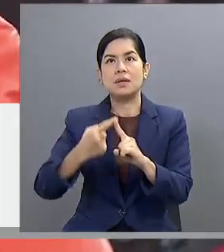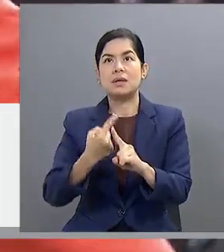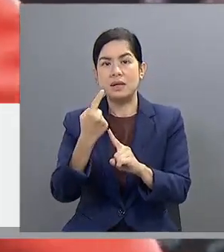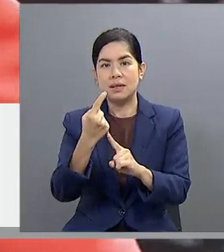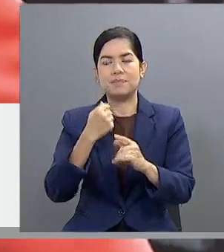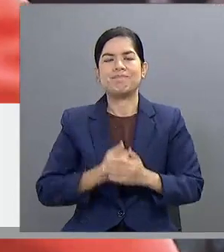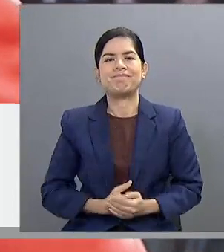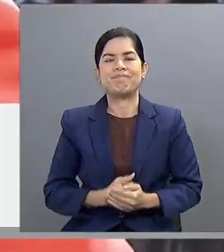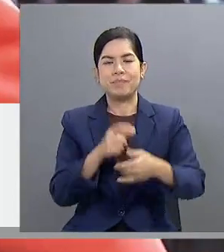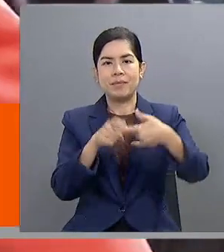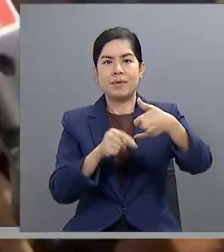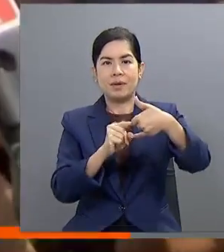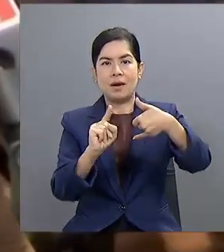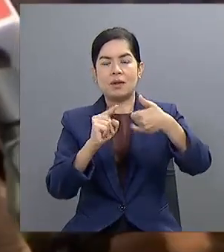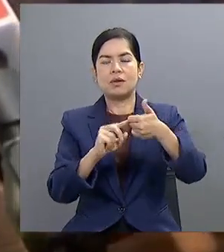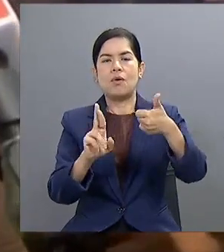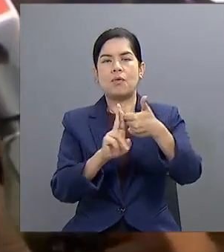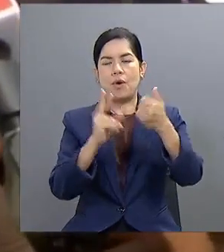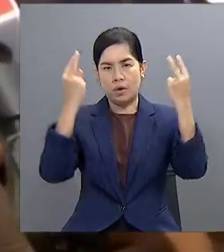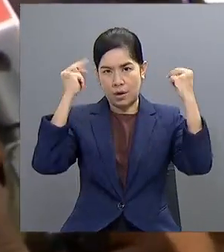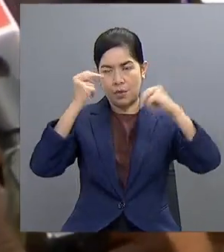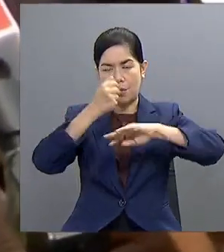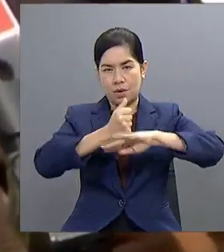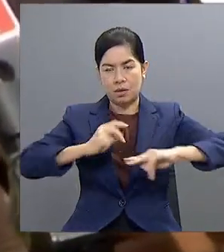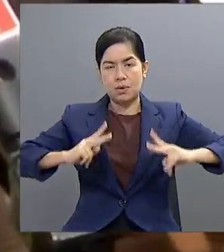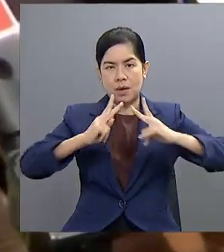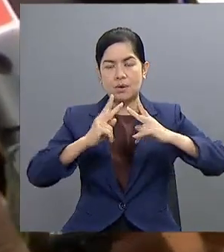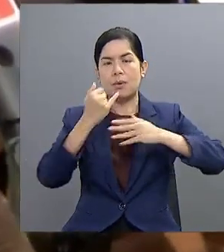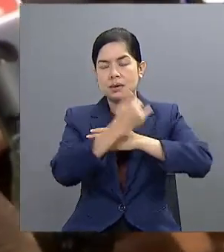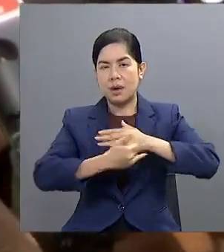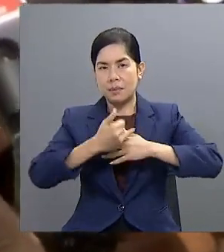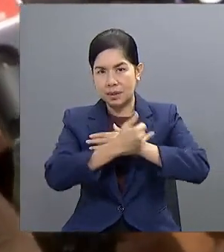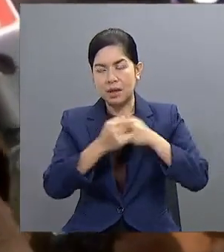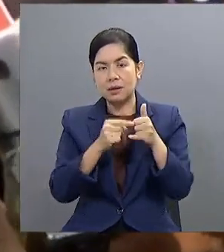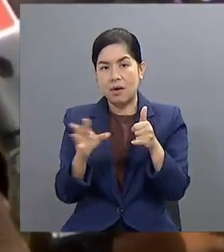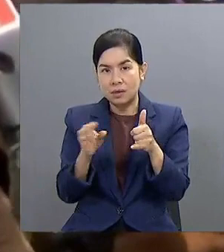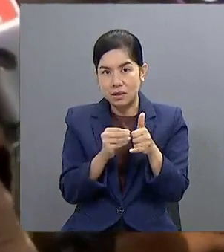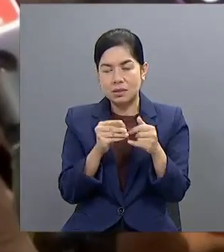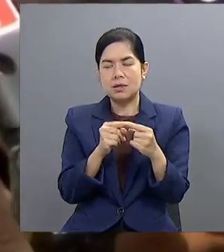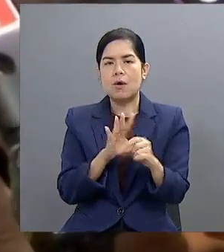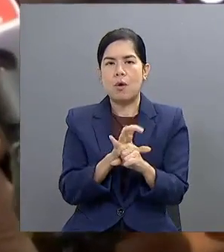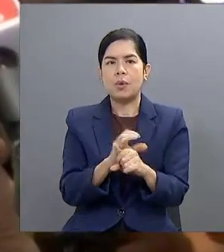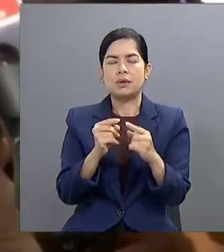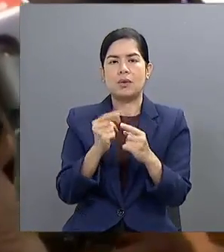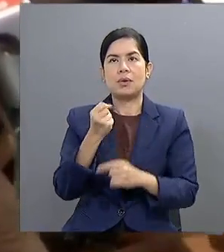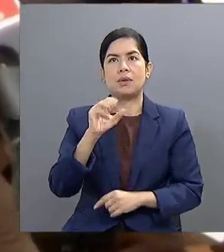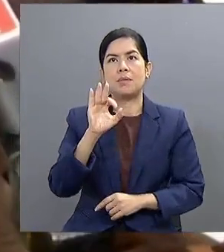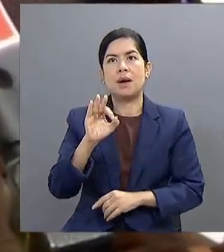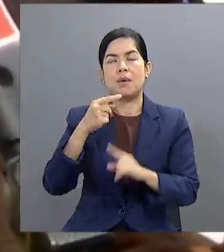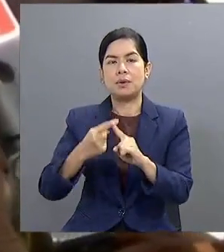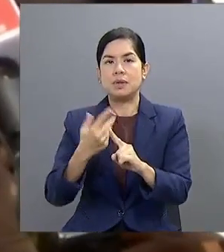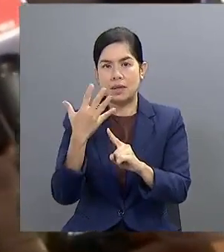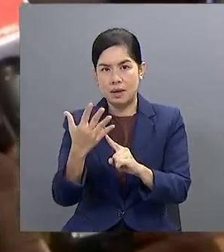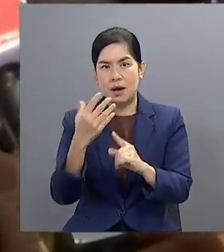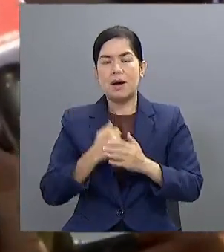นายดอนปรมัตถ์วินัยรองนายกรัฐมนตรีและรัฐมนตรีว่าการกระทรวงการต่างประเทศที่พบการติดเชื้อเมื่อวันที่ 19พฤษภาคมหลังปฏิบัติ